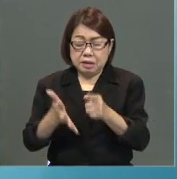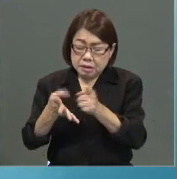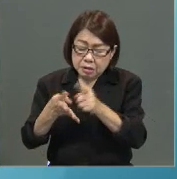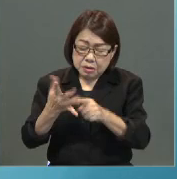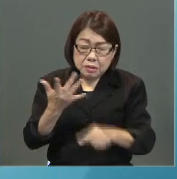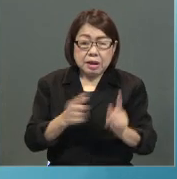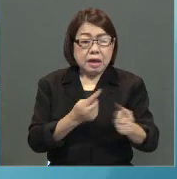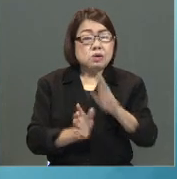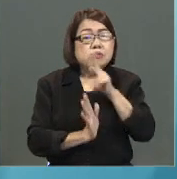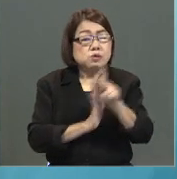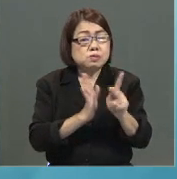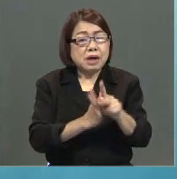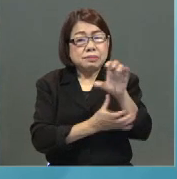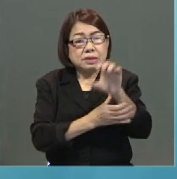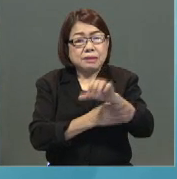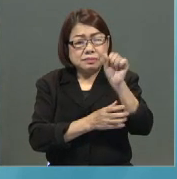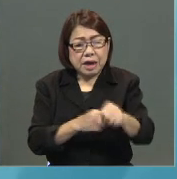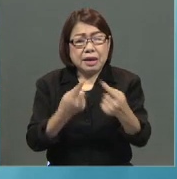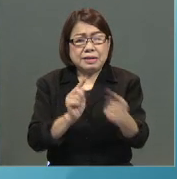จะเกิดอะไรขึ้นนี่คือสิ่งที่ผมต้องถามย้อนกลับไปนั่งที่น้องประชาชนนะครับว่าตอนนี้เรามีความมั่นใจในทุกๆเรื่องถึงแม้มีพ.ร.ก.ก็ไม่ได้หมายความเป็นที่สุดนะครับแต่ว่าก็เป็นเครื่องไม้เครื่องมือที่ทำให้เรามีน้ำหนึ่งใจเดียวกันและทุกๆท่านก็เข้าใจด้วยกันว่าเราทำไปเพื่ออะไรนั้นสิ่งเหล่านี้เราจะทำเพื่อทุกๆท่านและทุกๆท่านก็ทำเพื่อญาติของท่านเองเพื่อคนของท่านที่ท่านรักกันเองแล้วที่สุดแล้วเราก็ทำเพื่อประเทศไทยเราถึงประสบความสำเร็จเพื่อนมาถึงตอนนี้